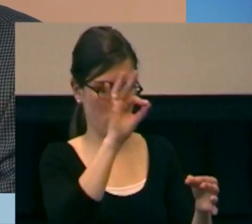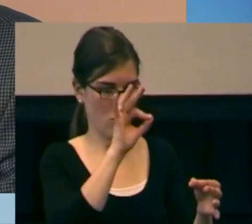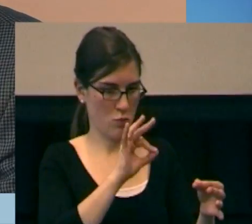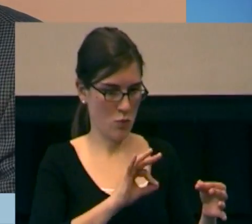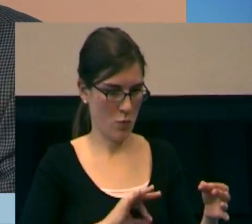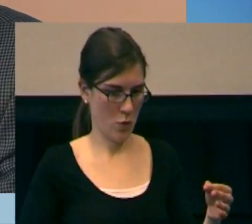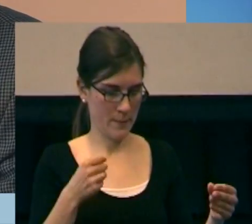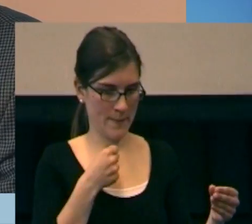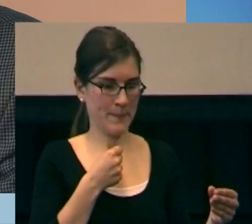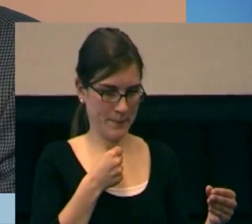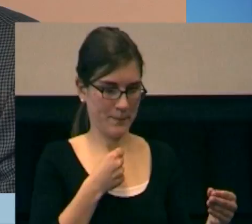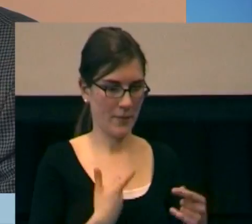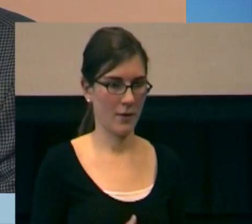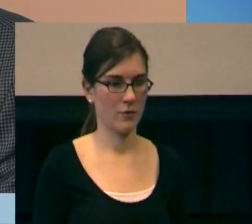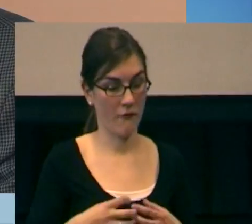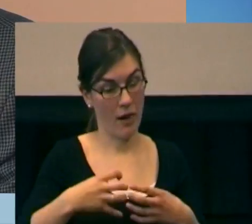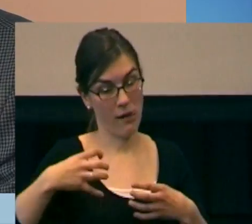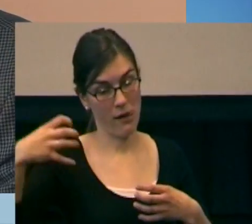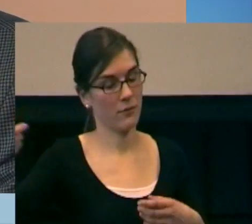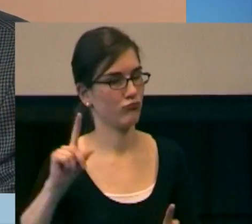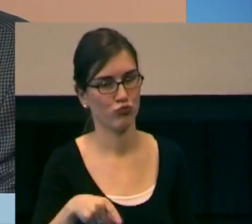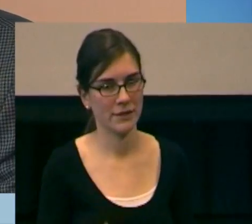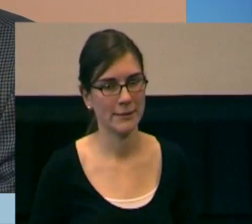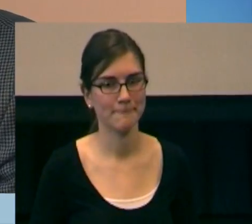vergesse und das nicht unnötig ausdehne.